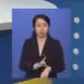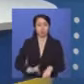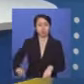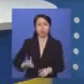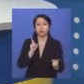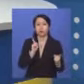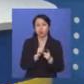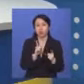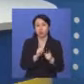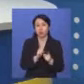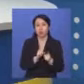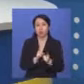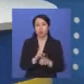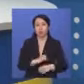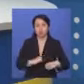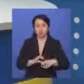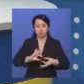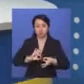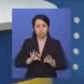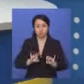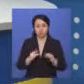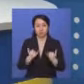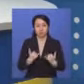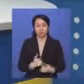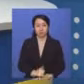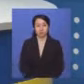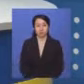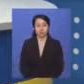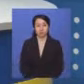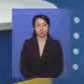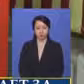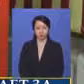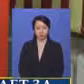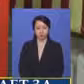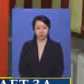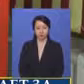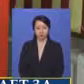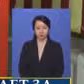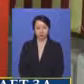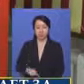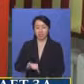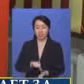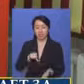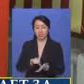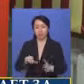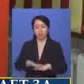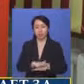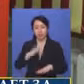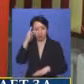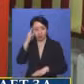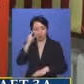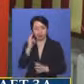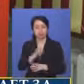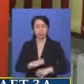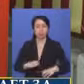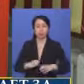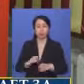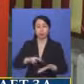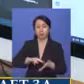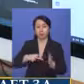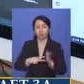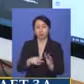и встречаются с электоратом. Подробности в следующем материале. Члены Народной партии Казахстана на системной основе